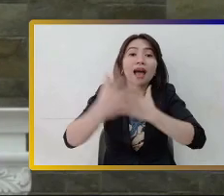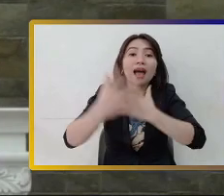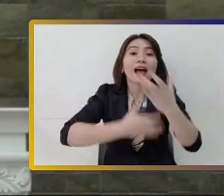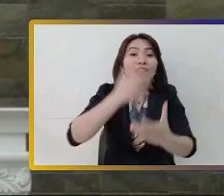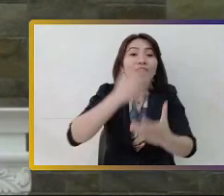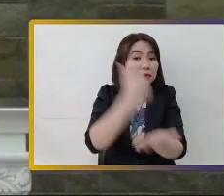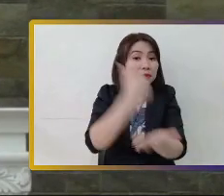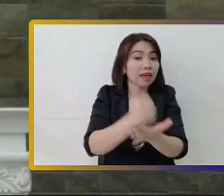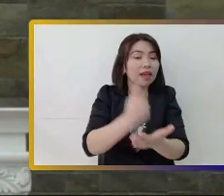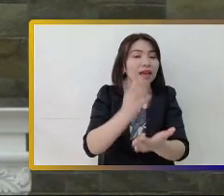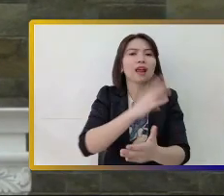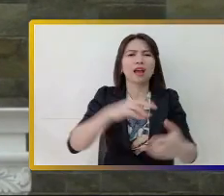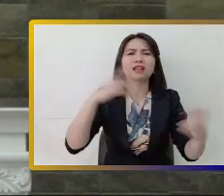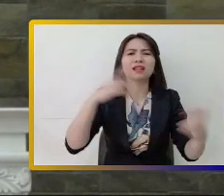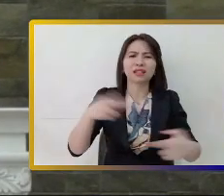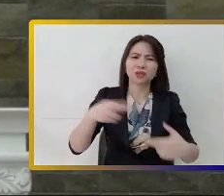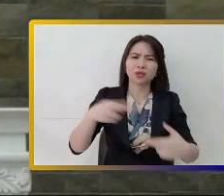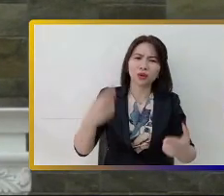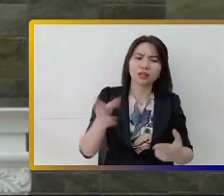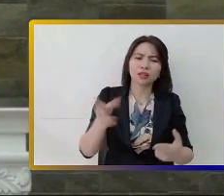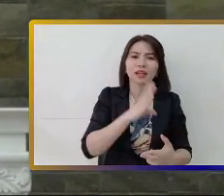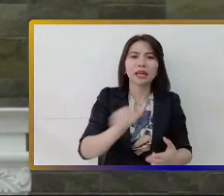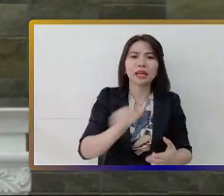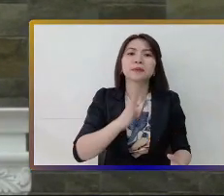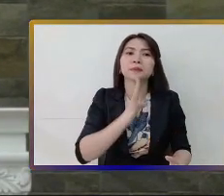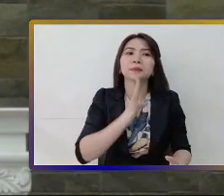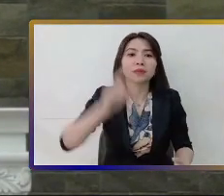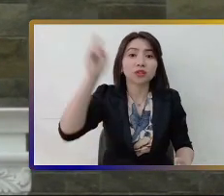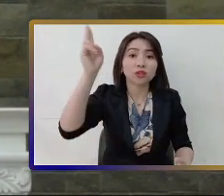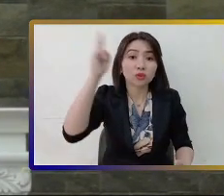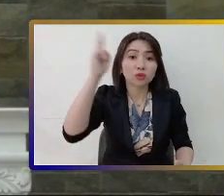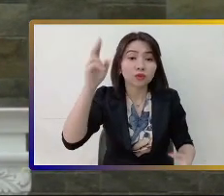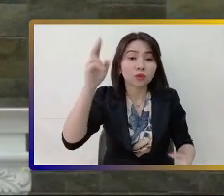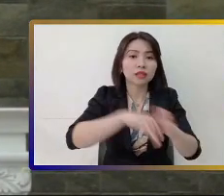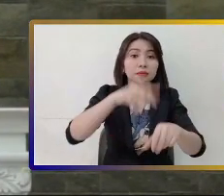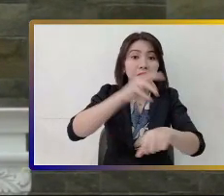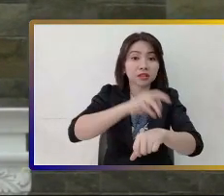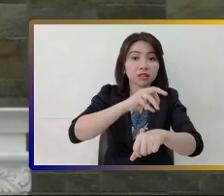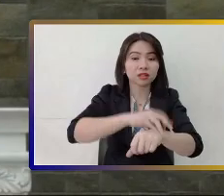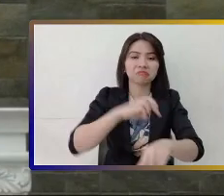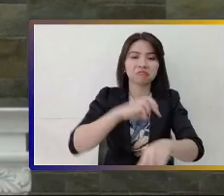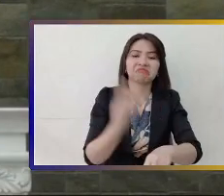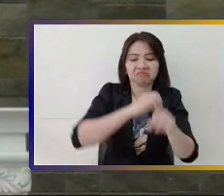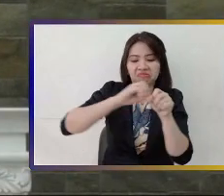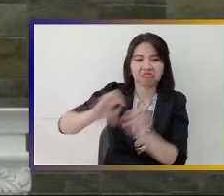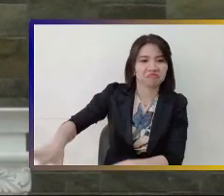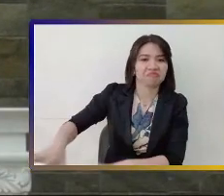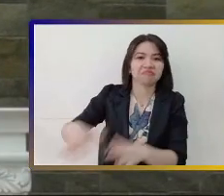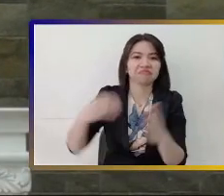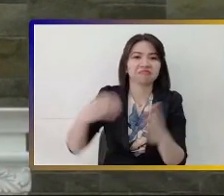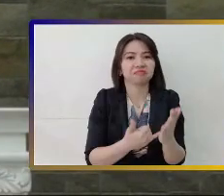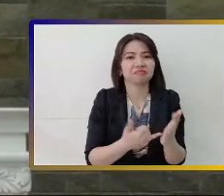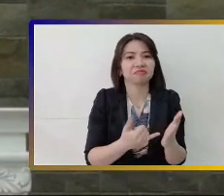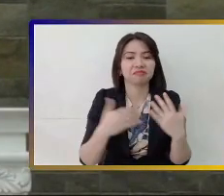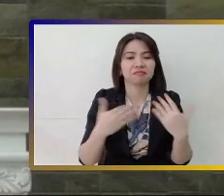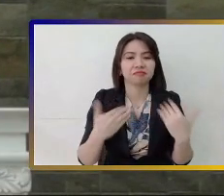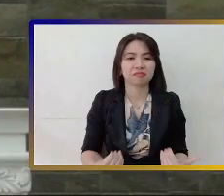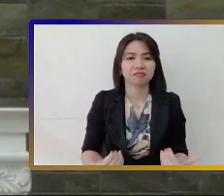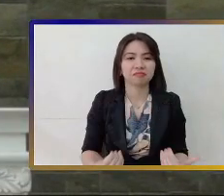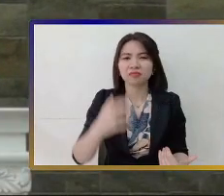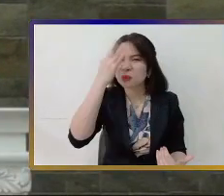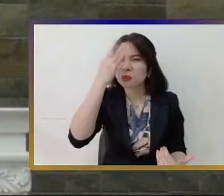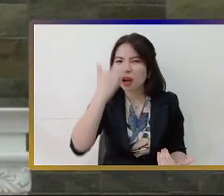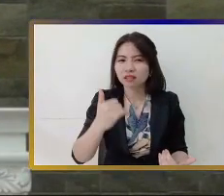Yes. Ability to be useful in the ministry. We lost the ability. Yes. Why? Because of